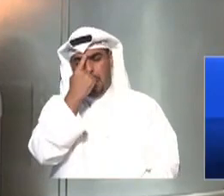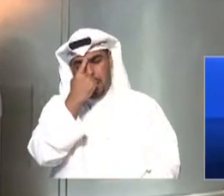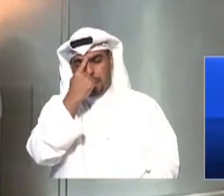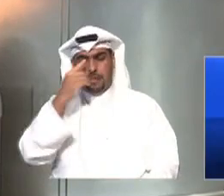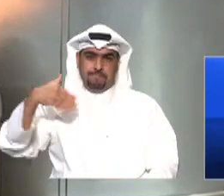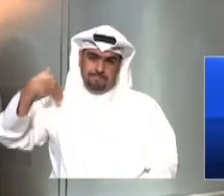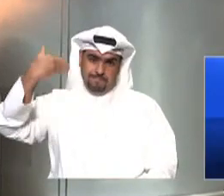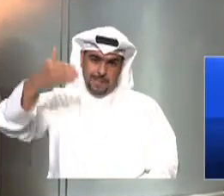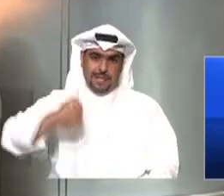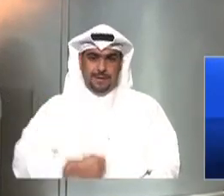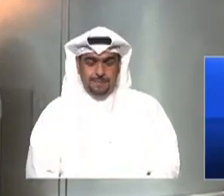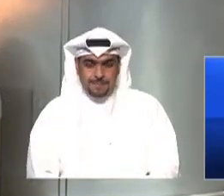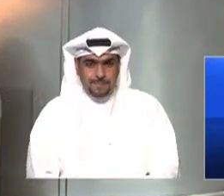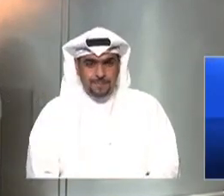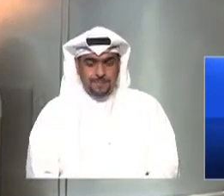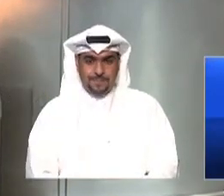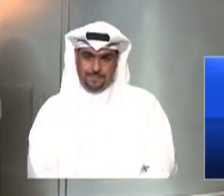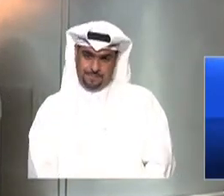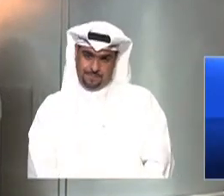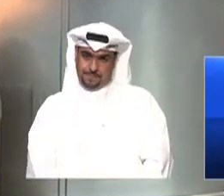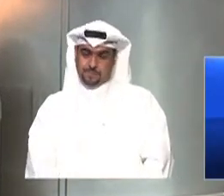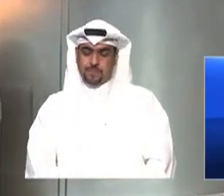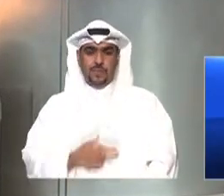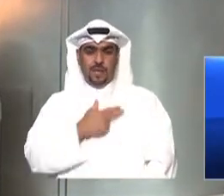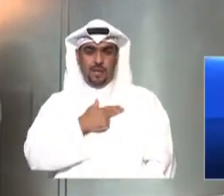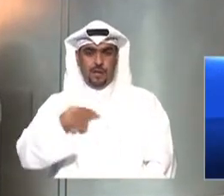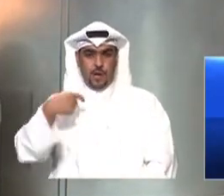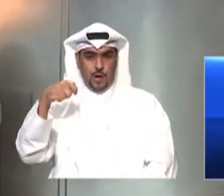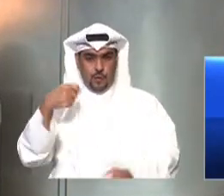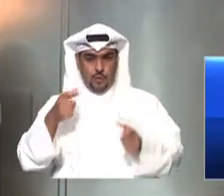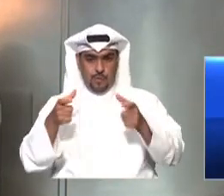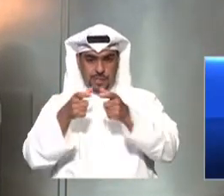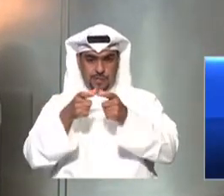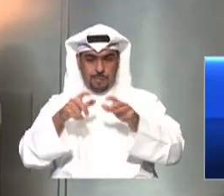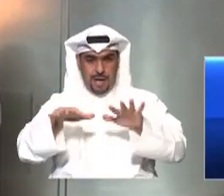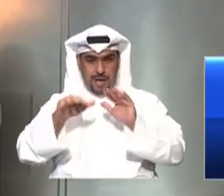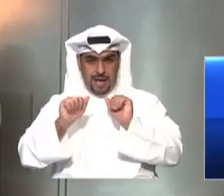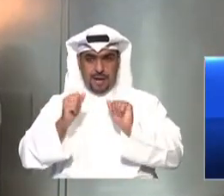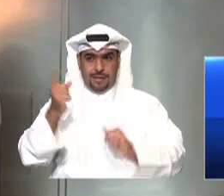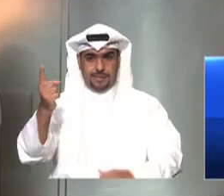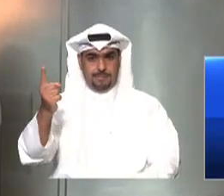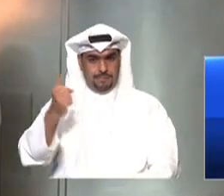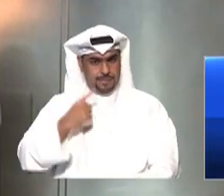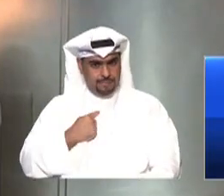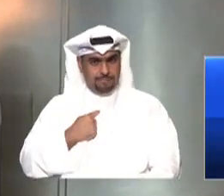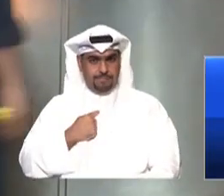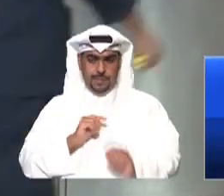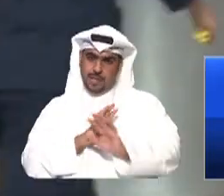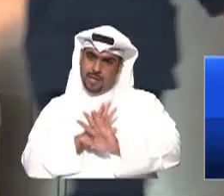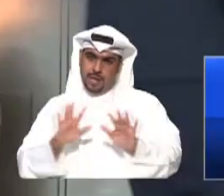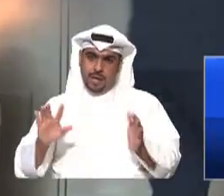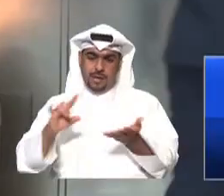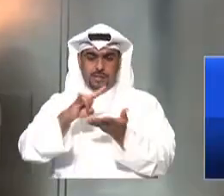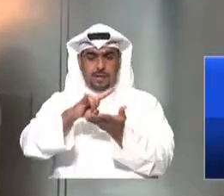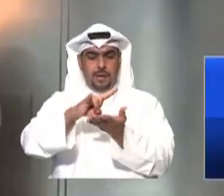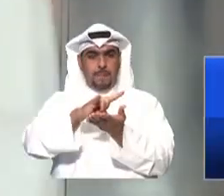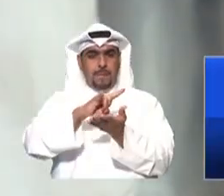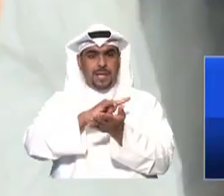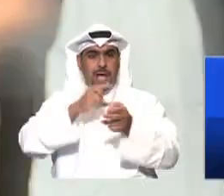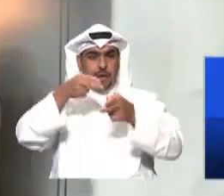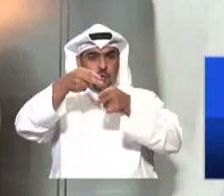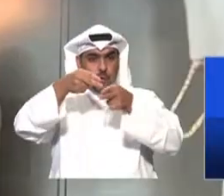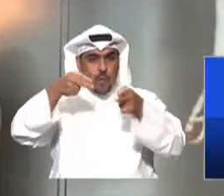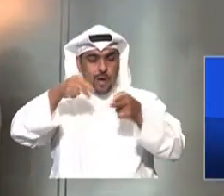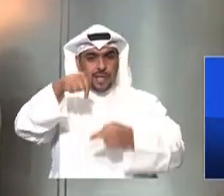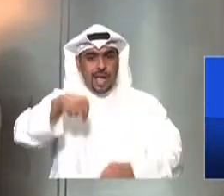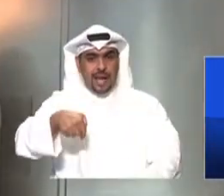في إعادة تشغيل مطار الكويت الدولي، في فتح باب دخول الغير كويتيين ودول مجلس التعاون إلى